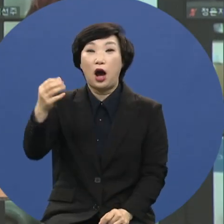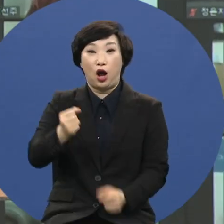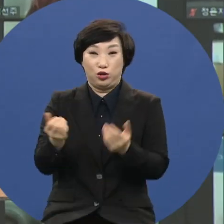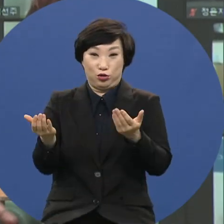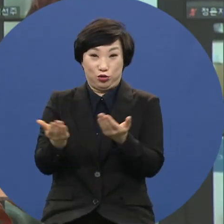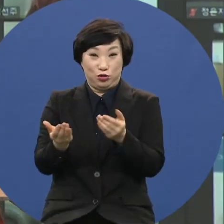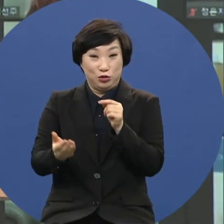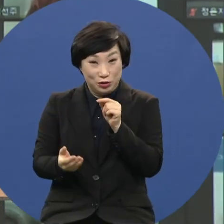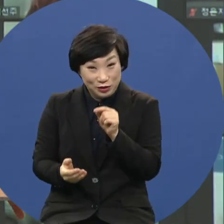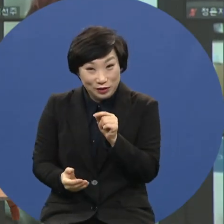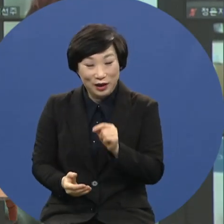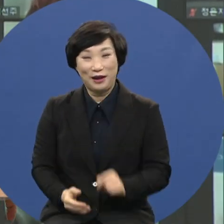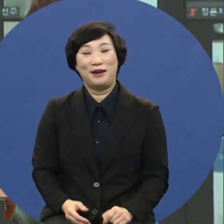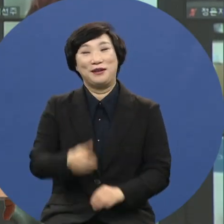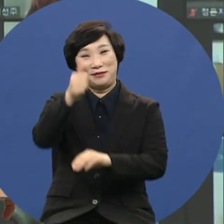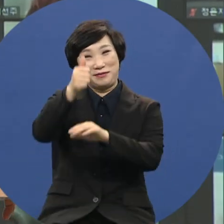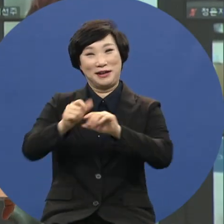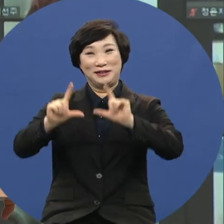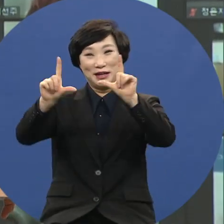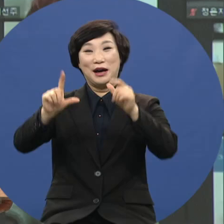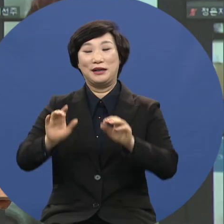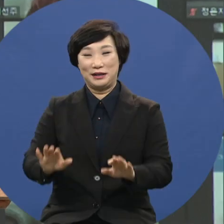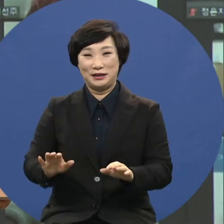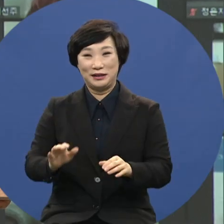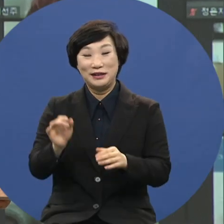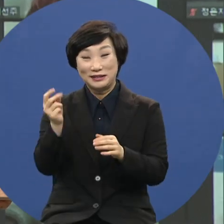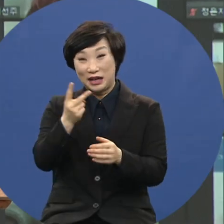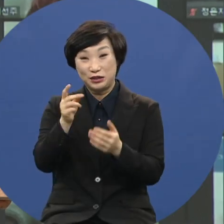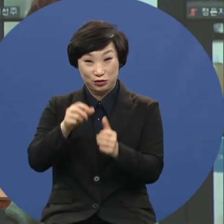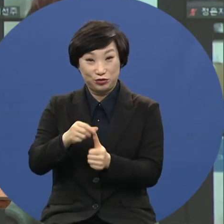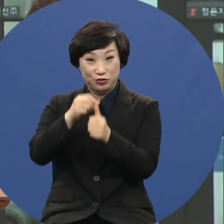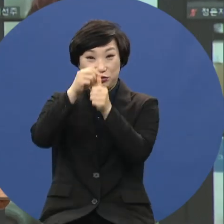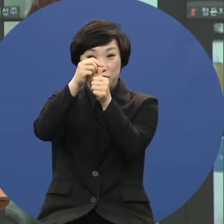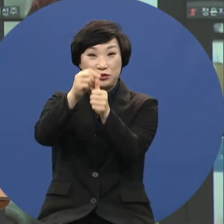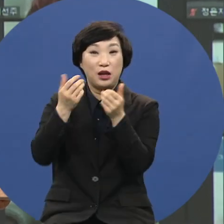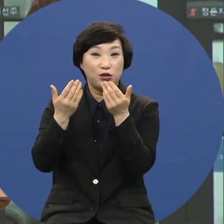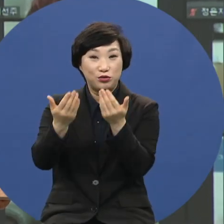것이니 마지막 날에 내가 이를 다시 살리리라 하시니라.